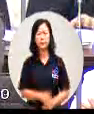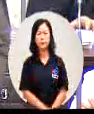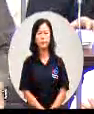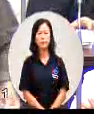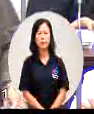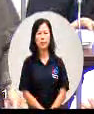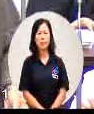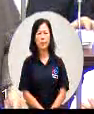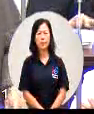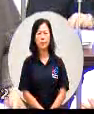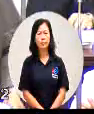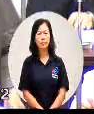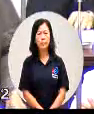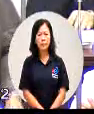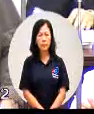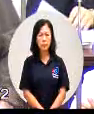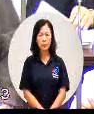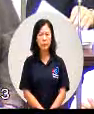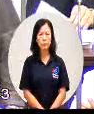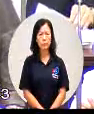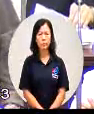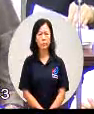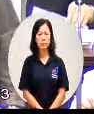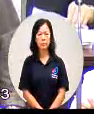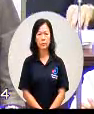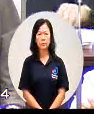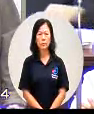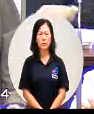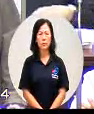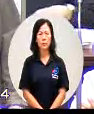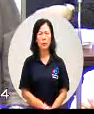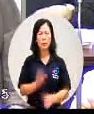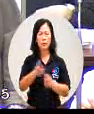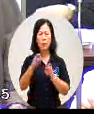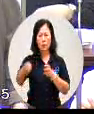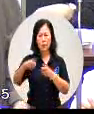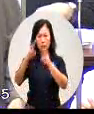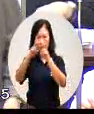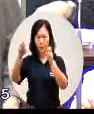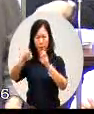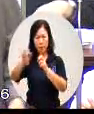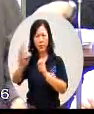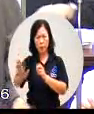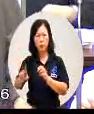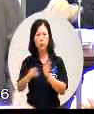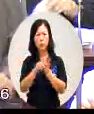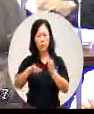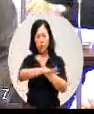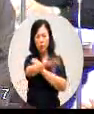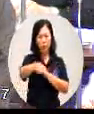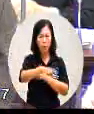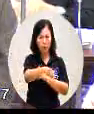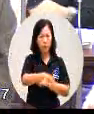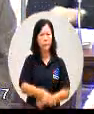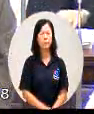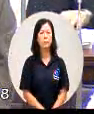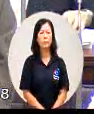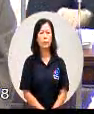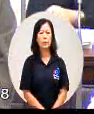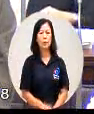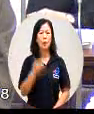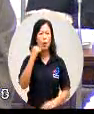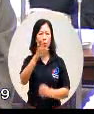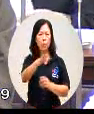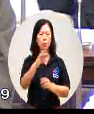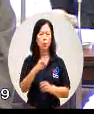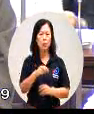谢议长，谢谢周议员吼。迄、那个庙山庙头前迄、那个广场啊，如果